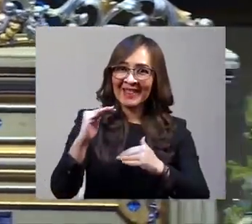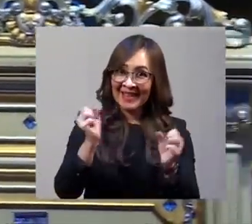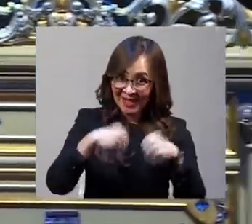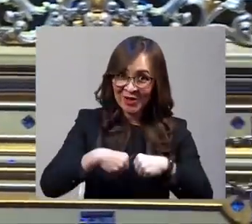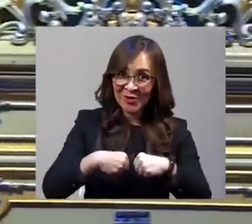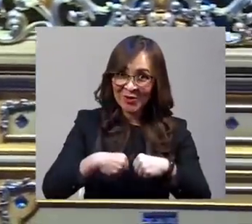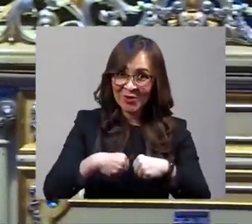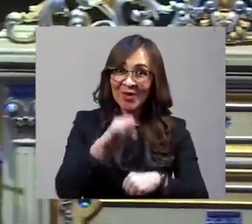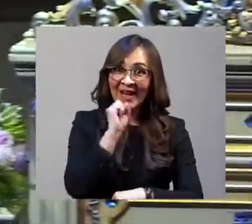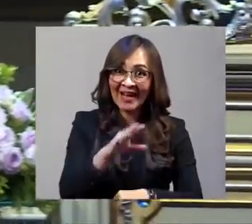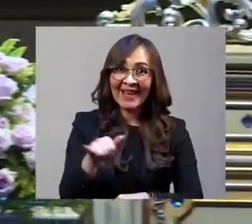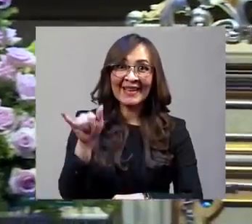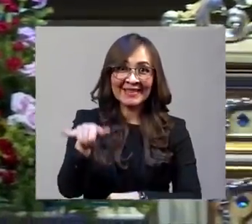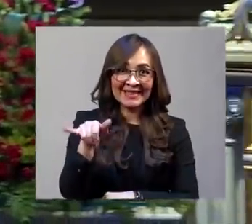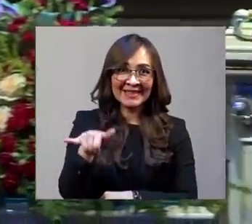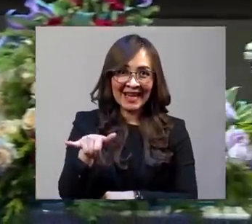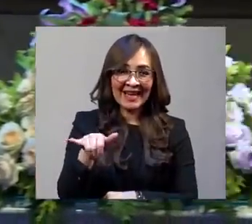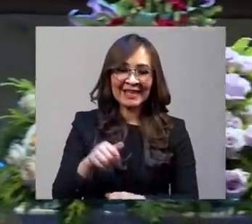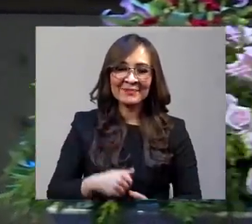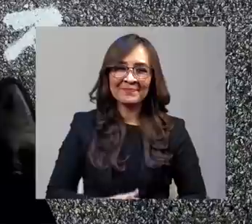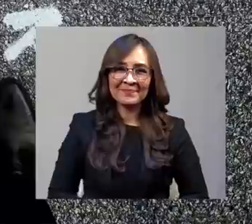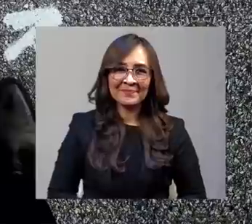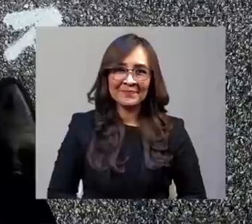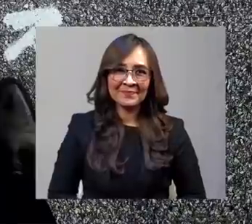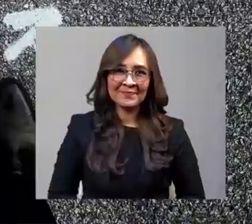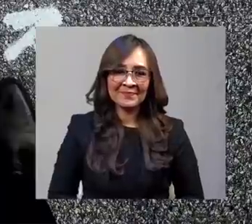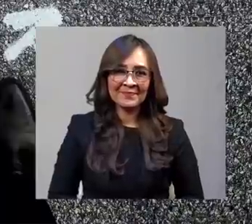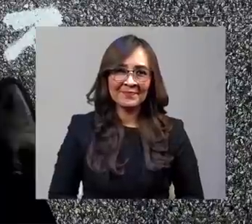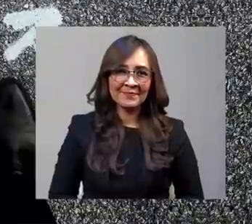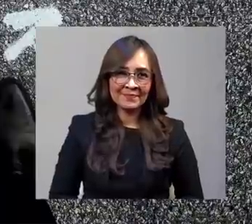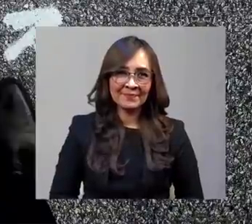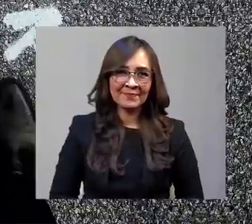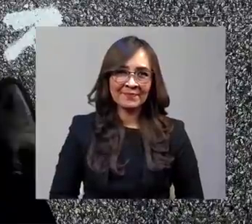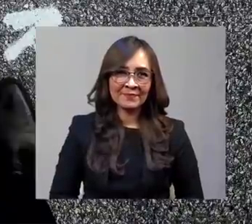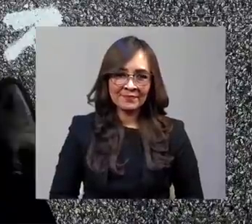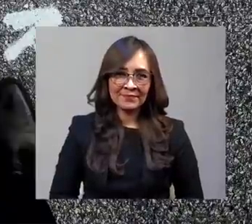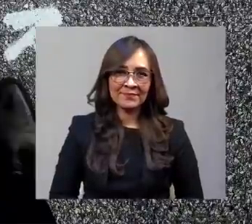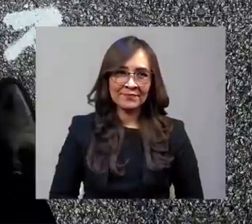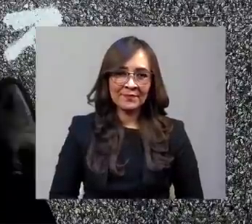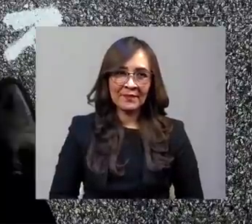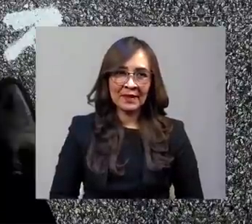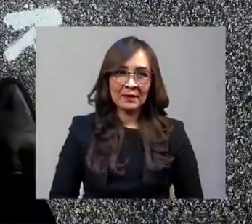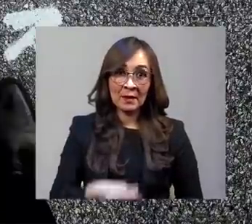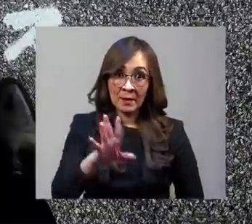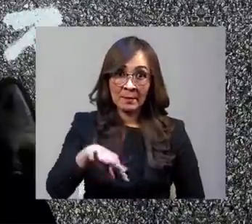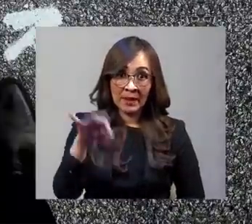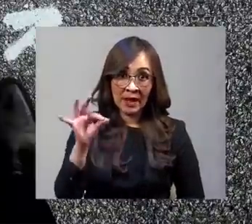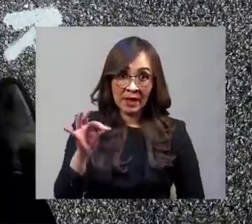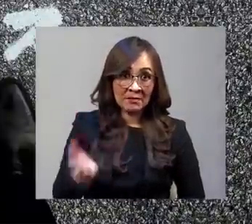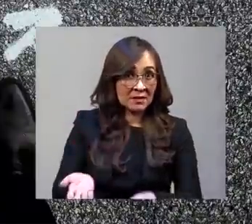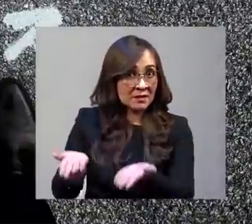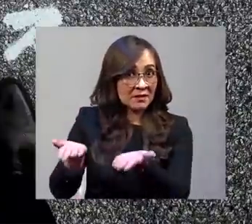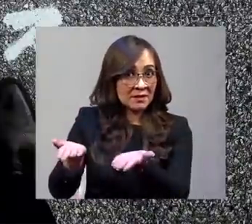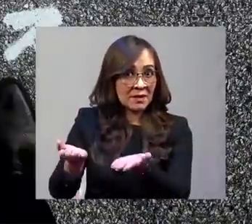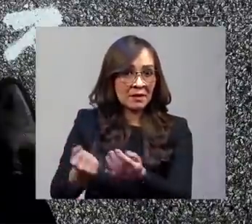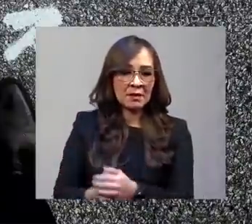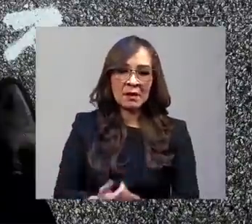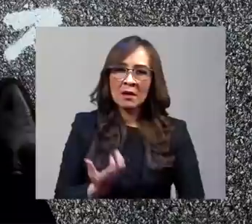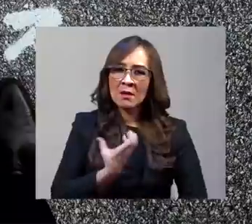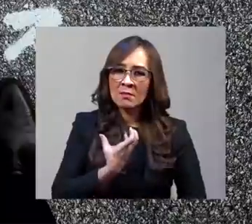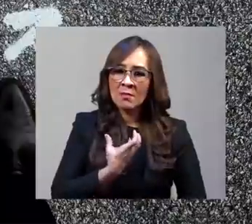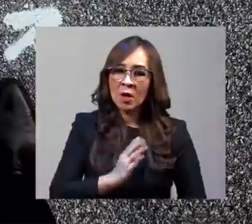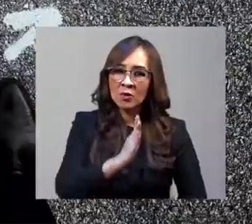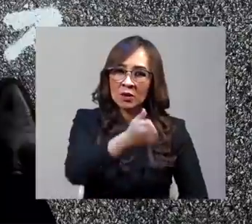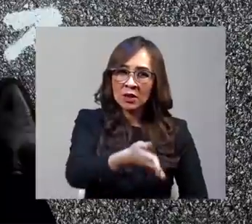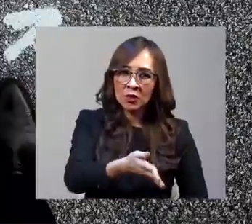yes. Selanjutnya saya pelajari, klik. Sekarang pilihan di tangan kita. Mau ikut jalan Tuhan yang